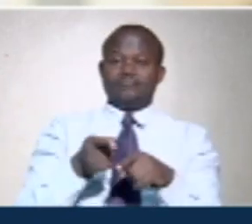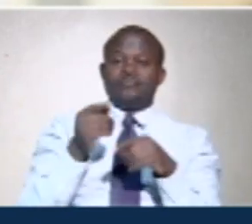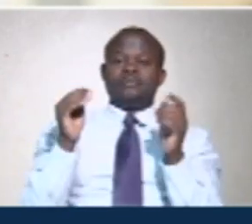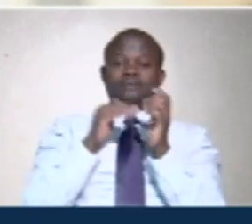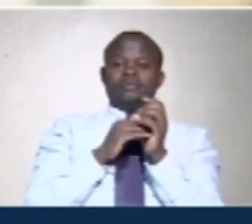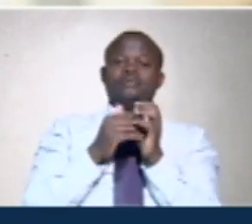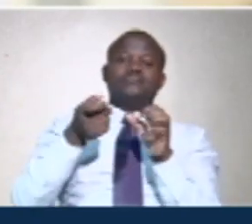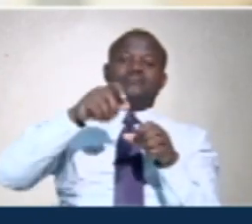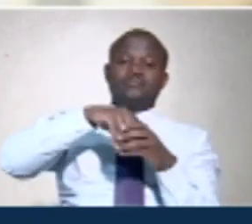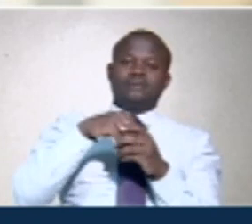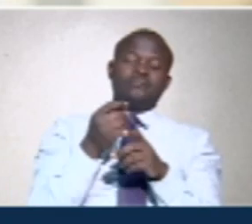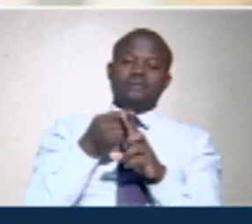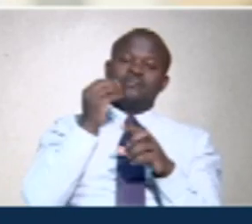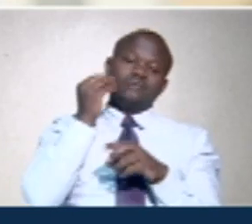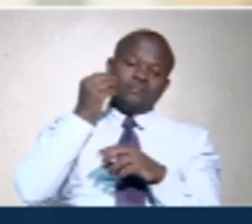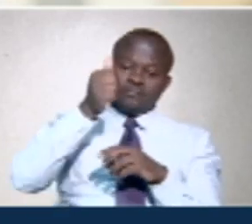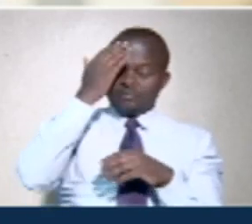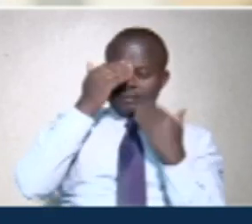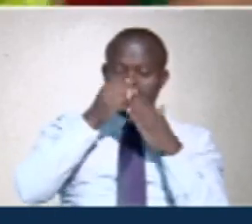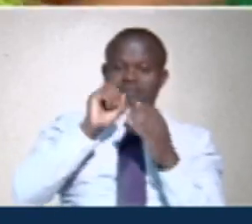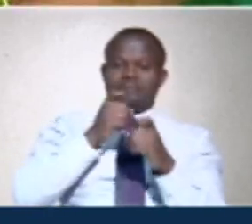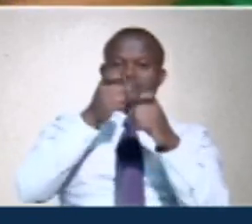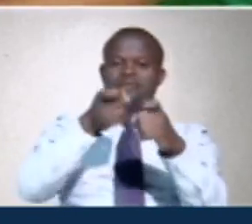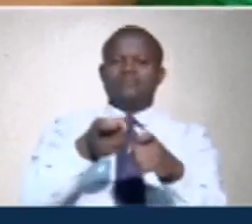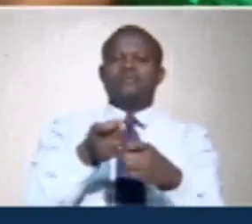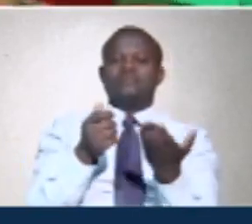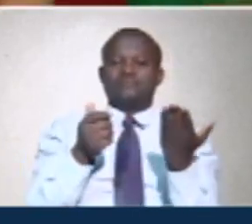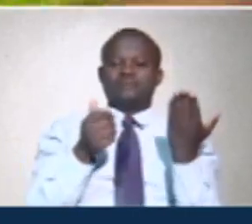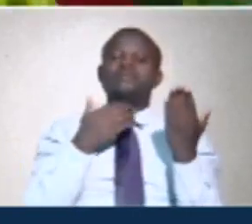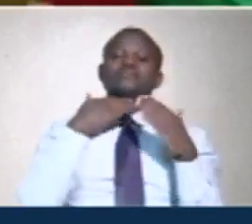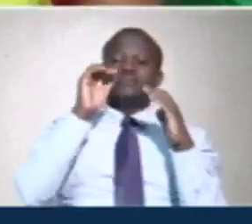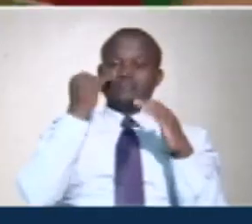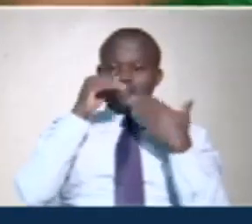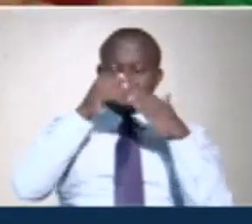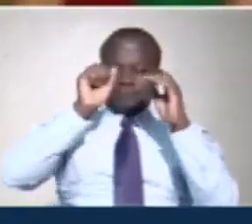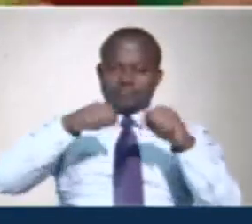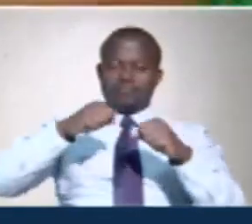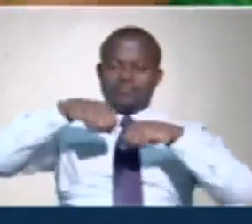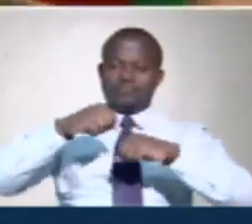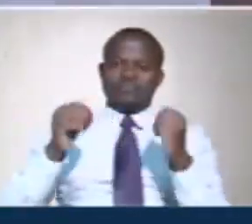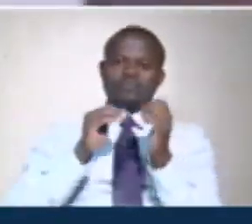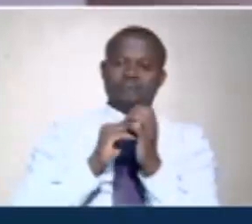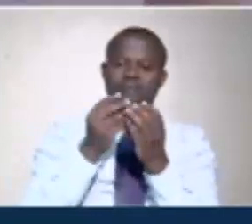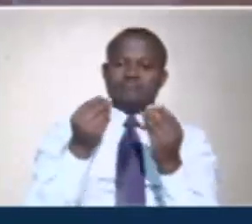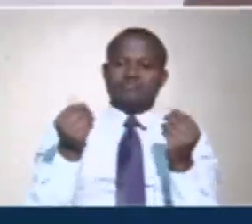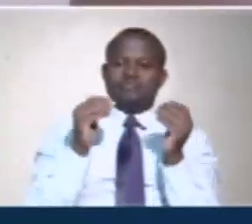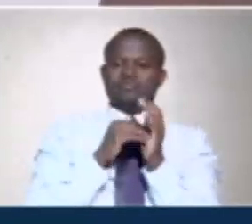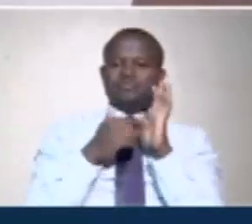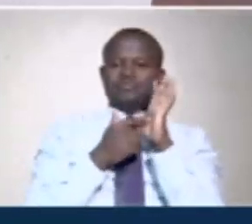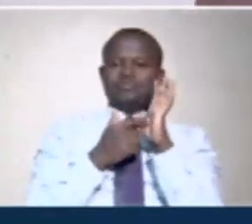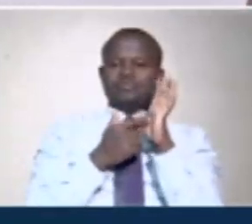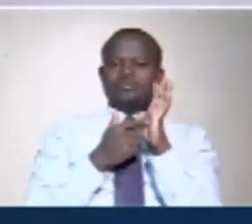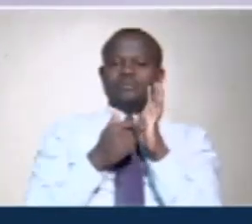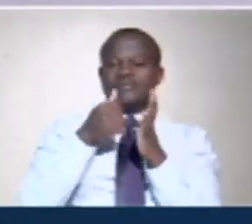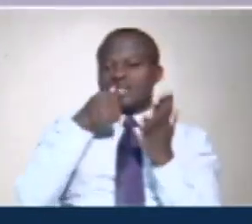ndetse ukaba wakongeraho nawe uvanye mu rugo rwawe kugira ngo uhembe wagisoroma. Barifuza ko niba bishoboka aya masezerano yasubirwamo ndetse batweretse kopi